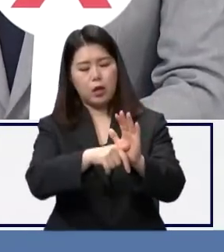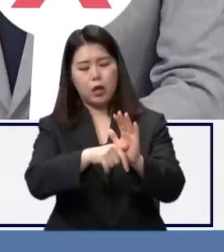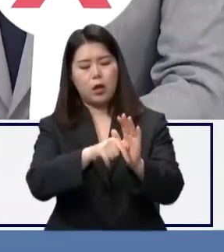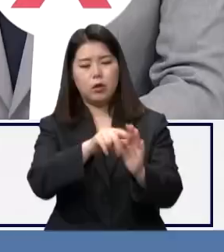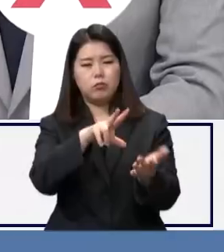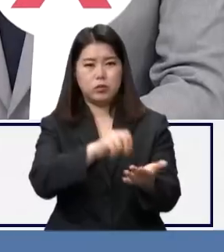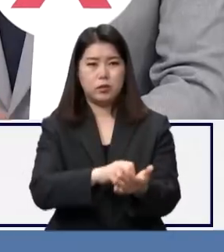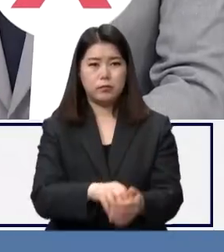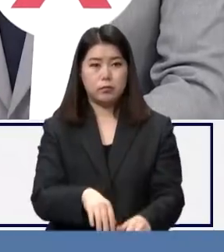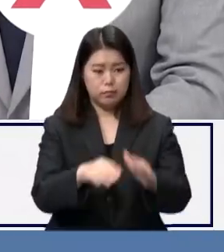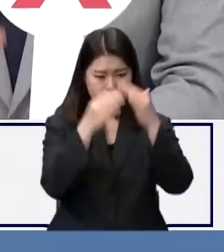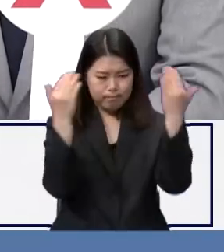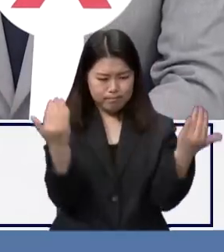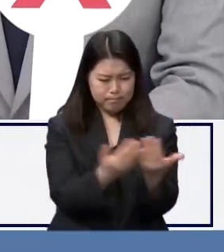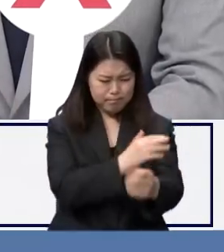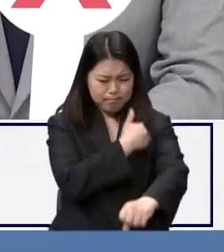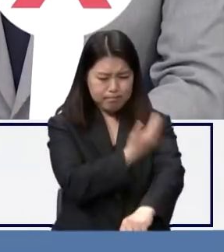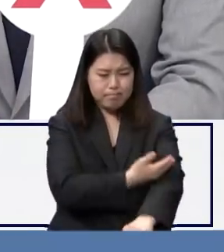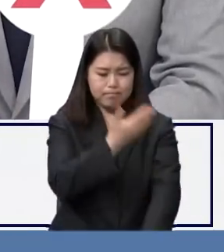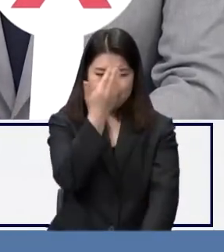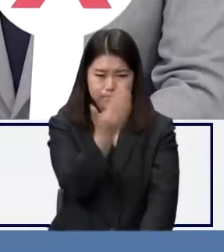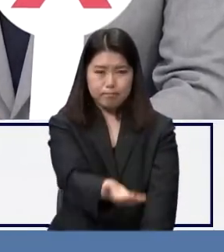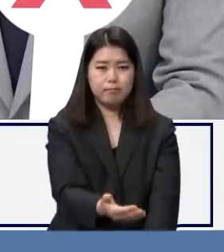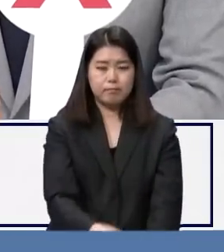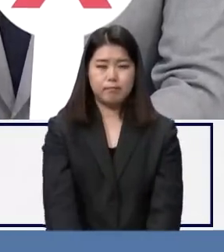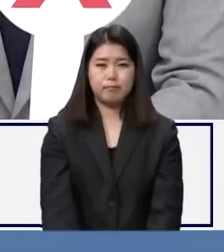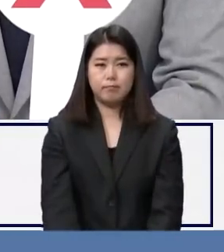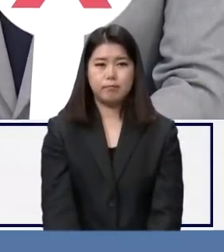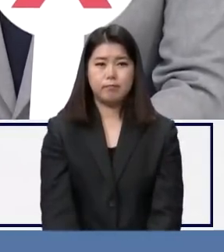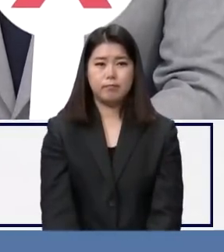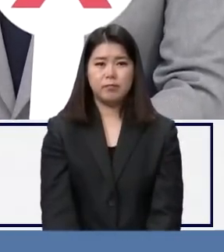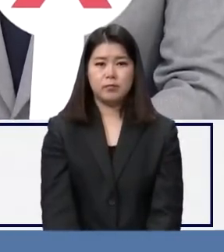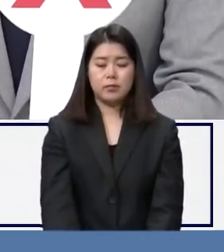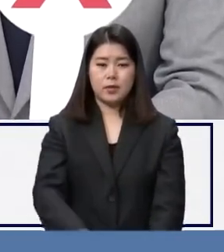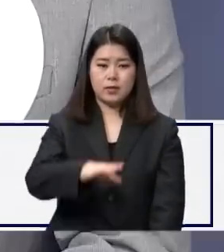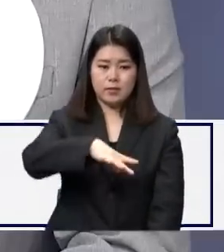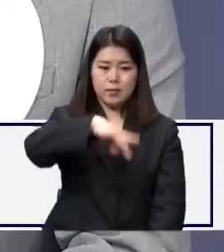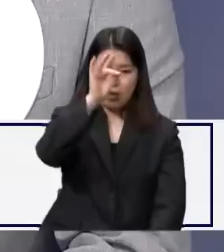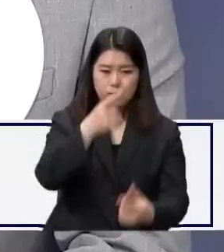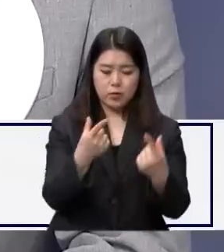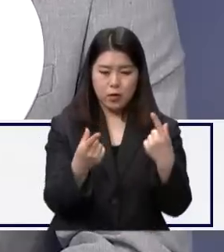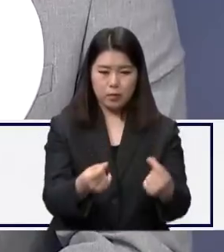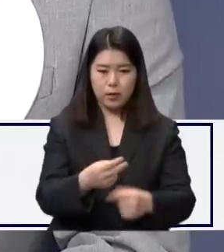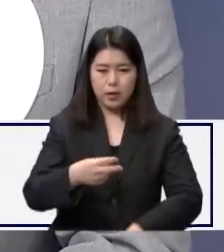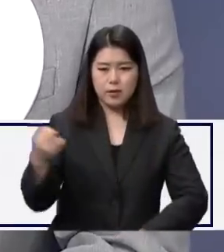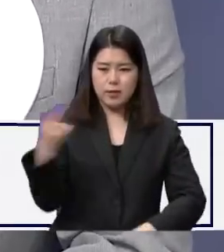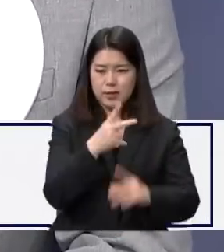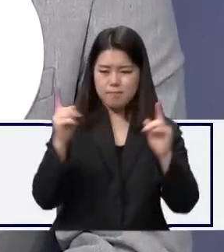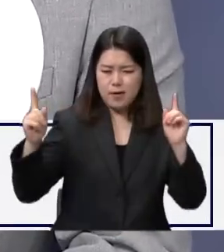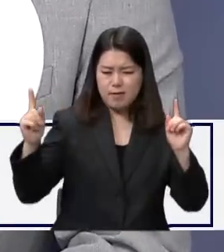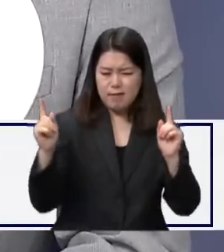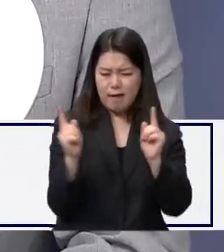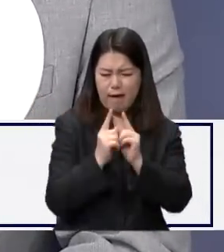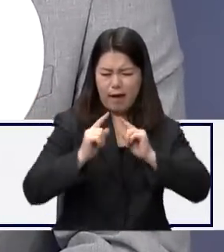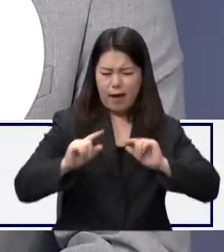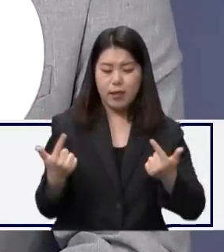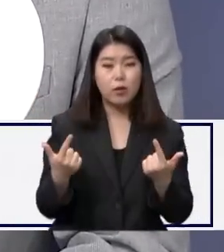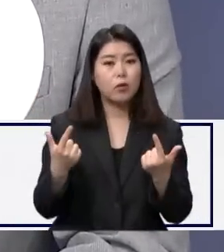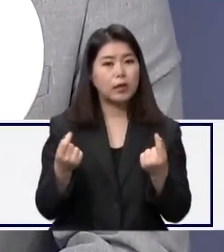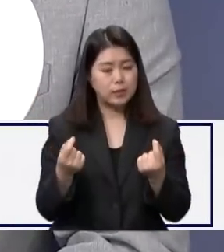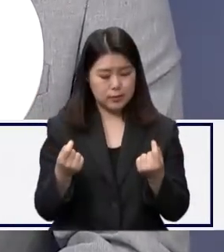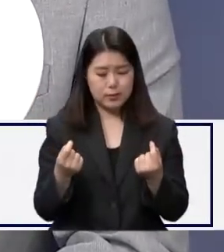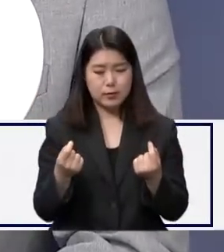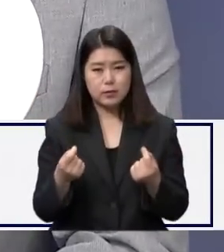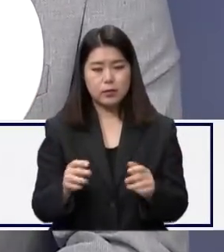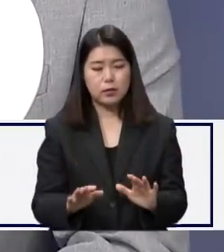정권을 줘야 하고 앞서 말했던 두 가지 조건 처음 본 것처럼 다시는 안 볼 것처럼 그렇게 혁신하지 않으면 지금의